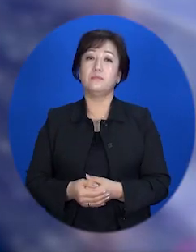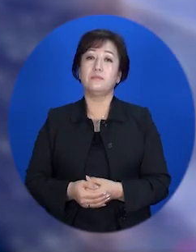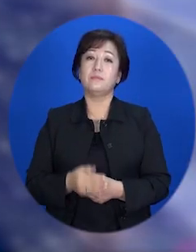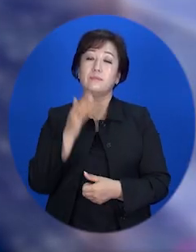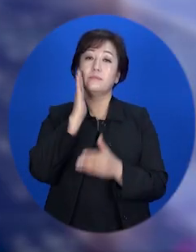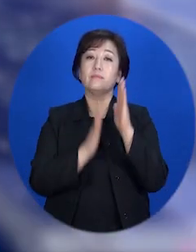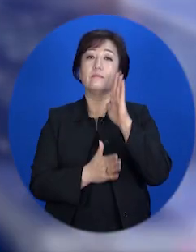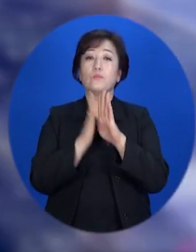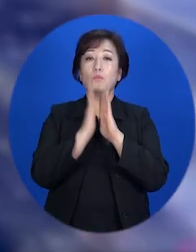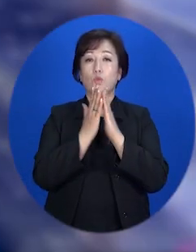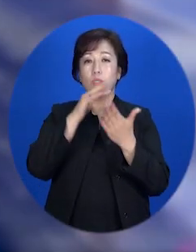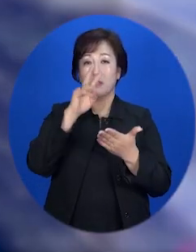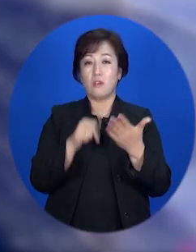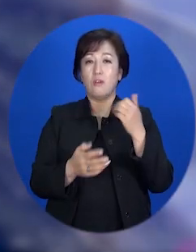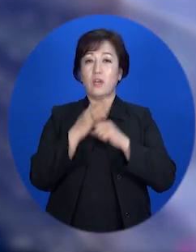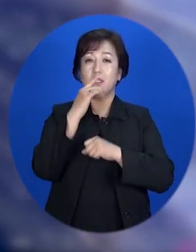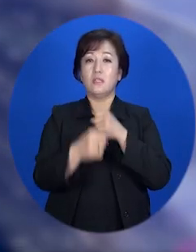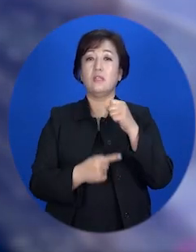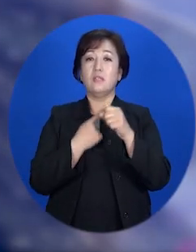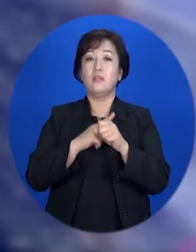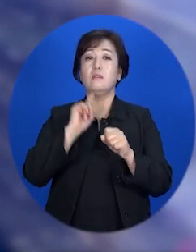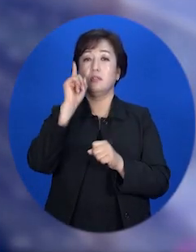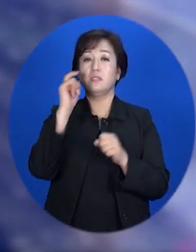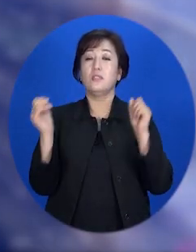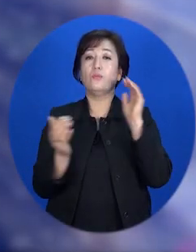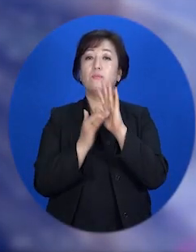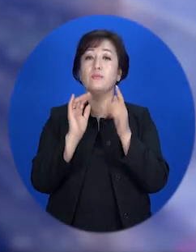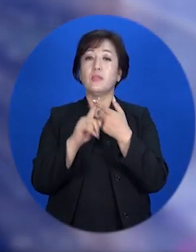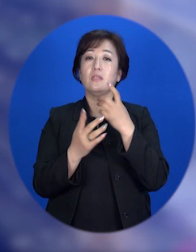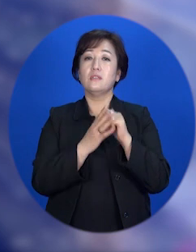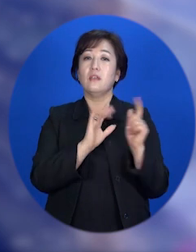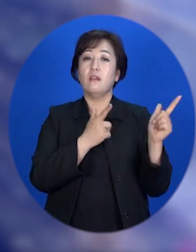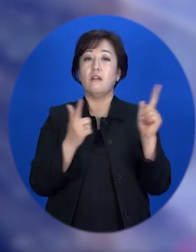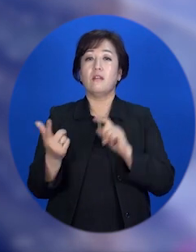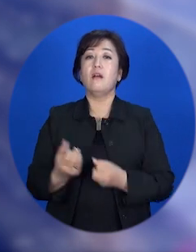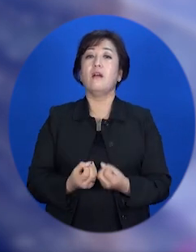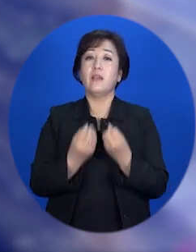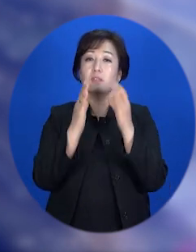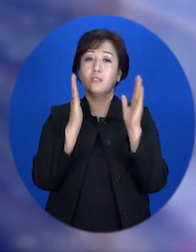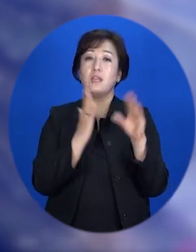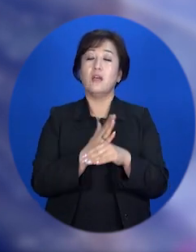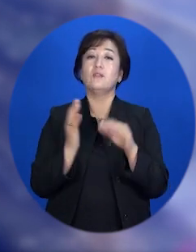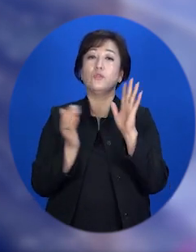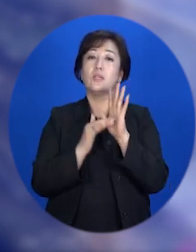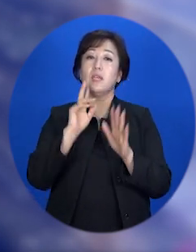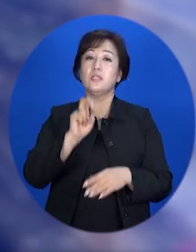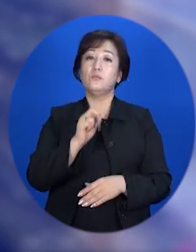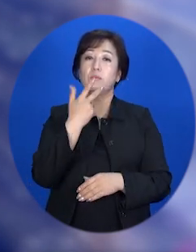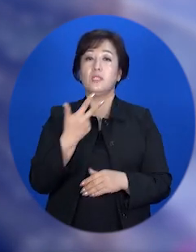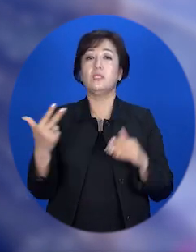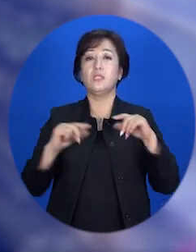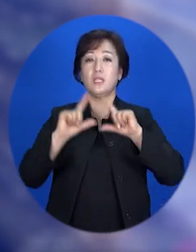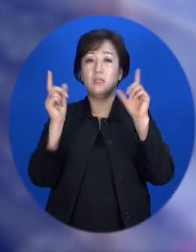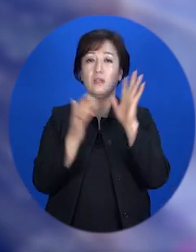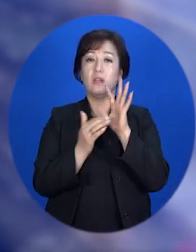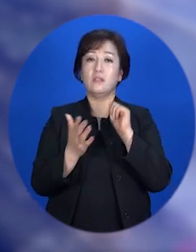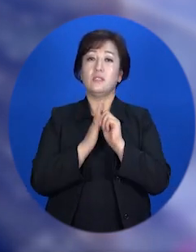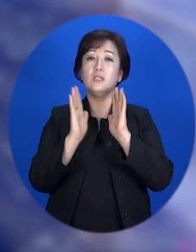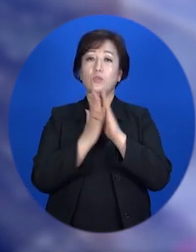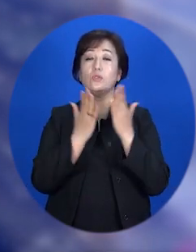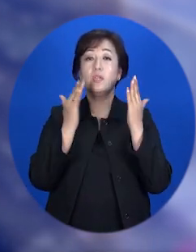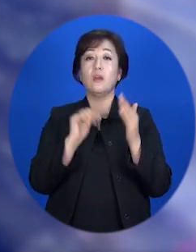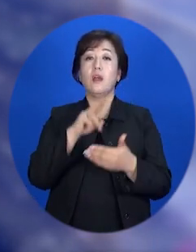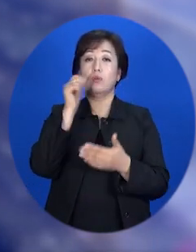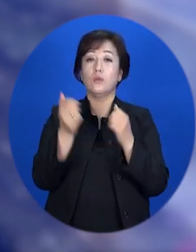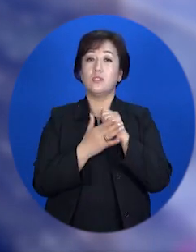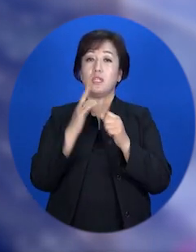울산 도서관이 개관 1주년을 맞아 이색적인 이벤트를 진행합니다. 27일까지 도서관 로비에서 1년